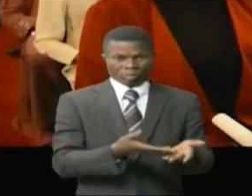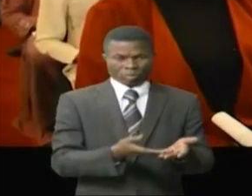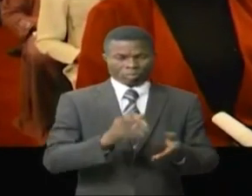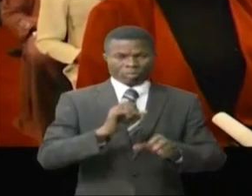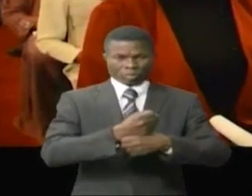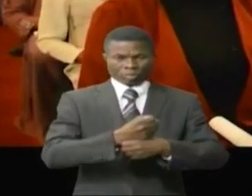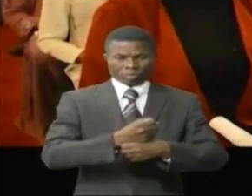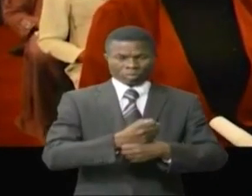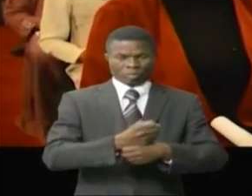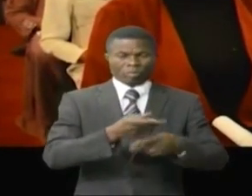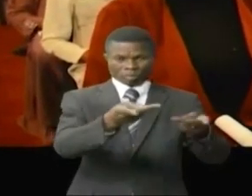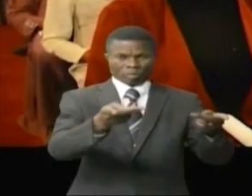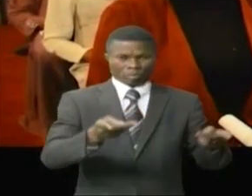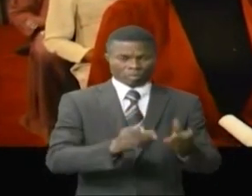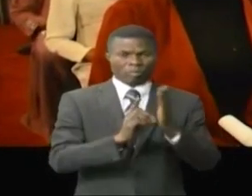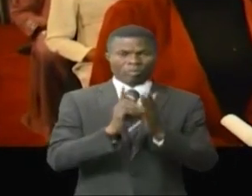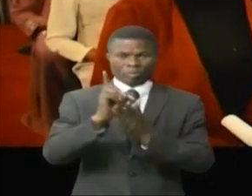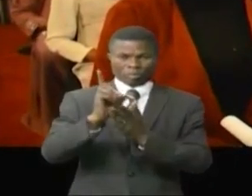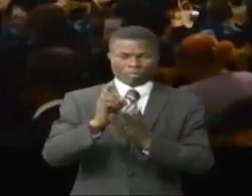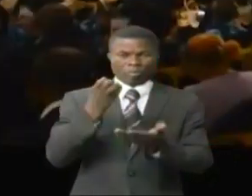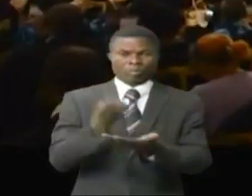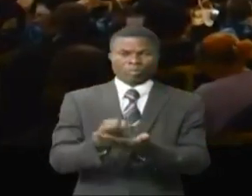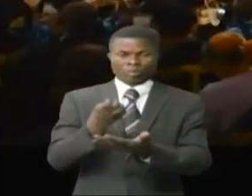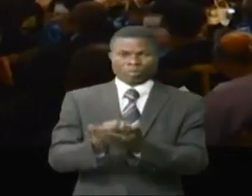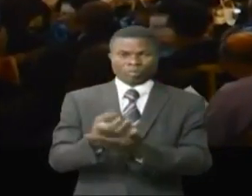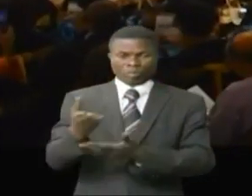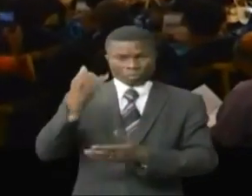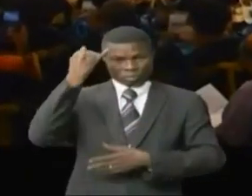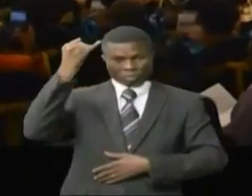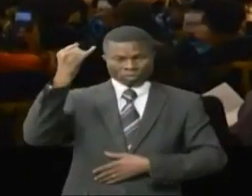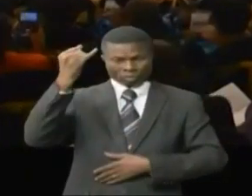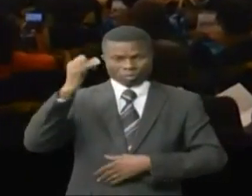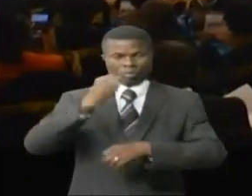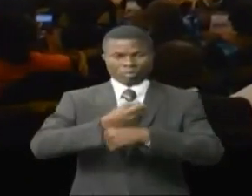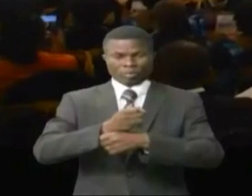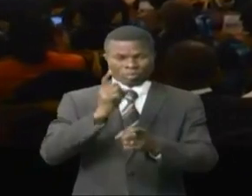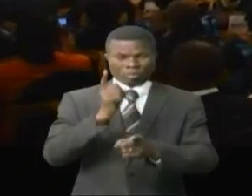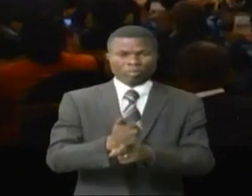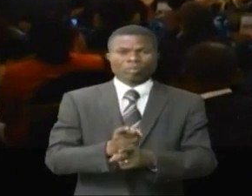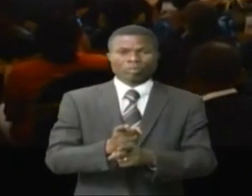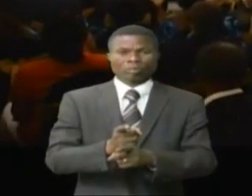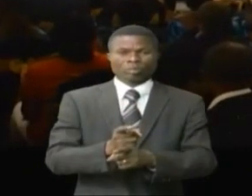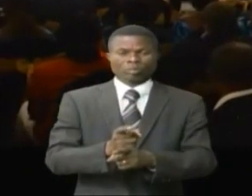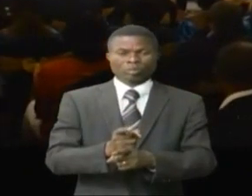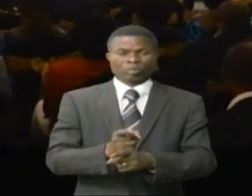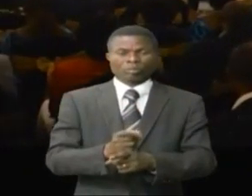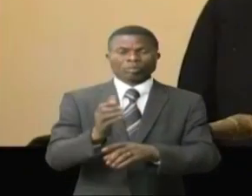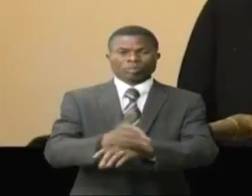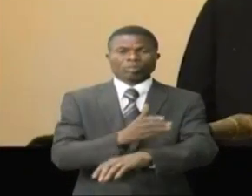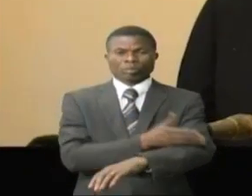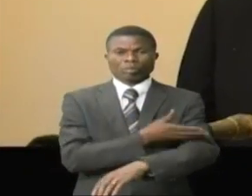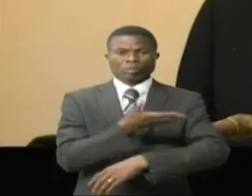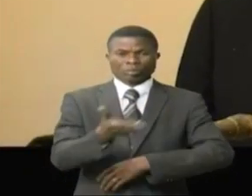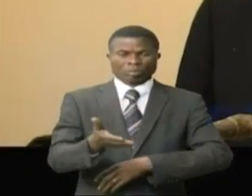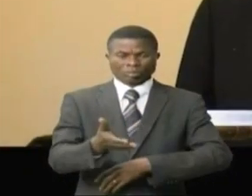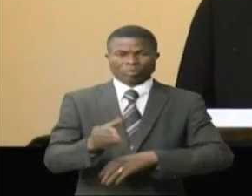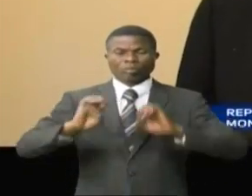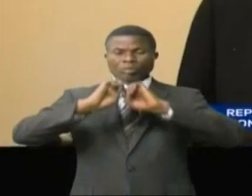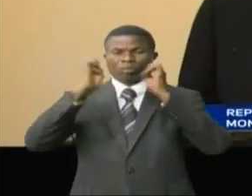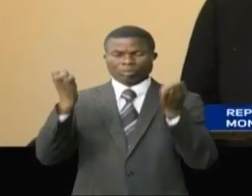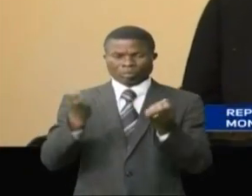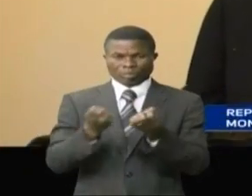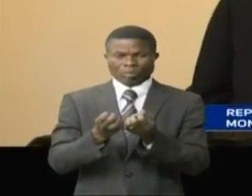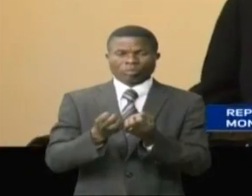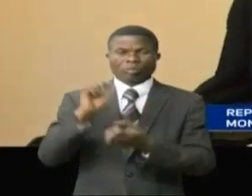établir ce pôle de développement économique. Dans l'optique d'une cristallisation exponentielle des dites avancées, la firme Kibali Gold